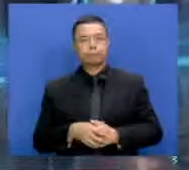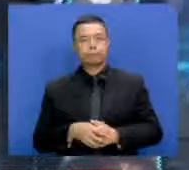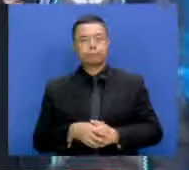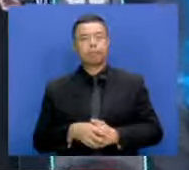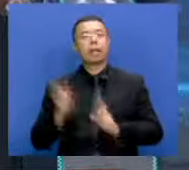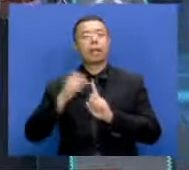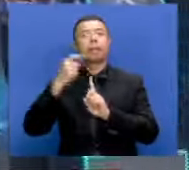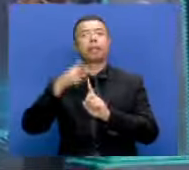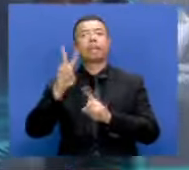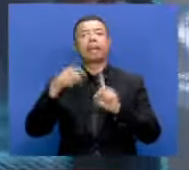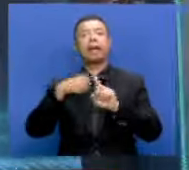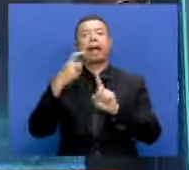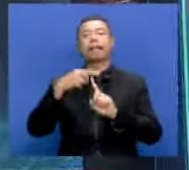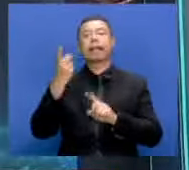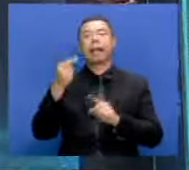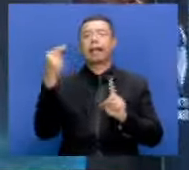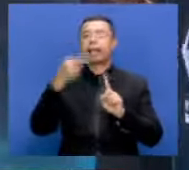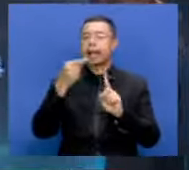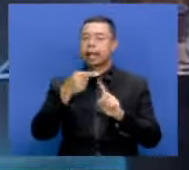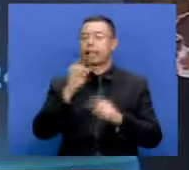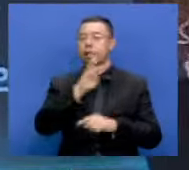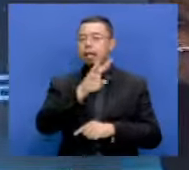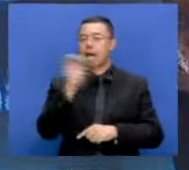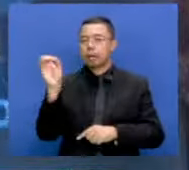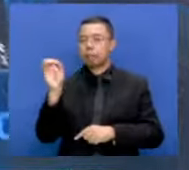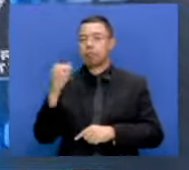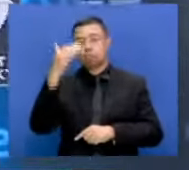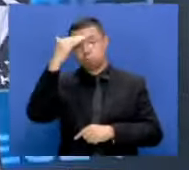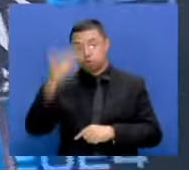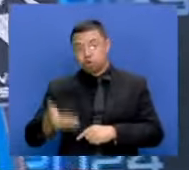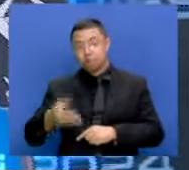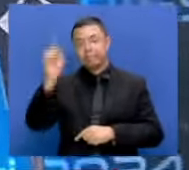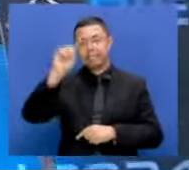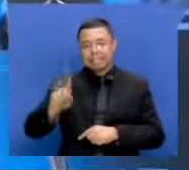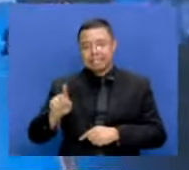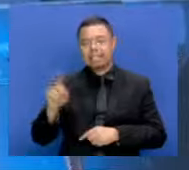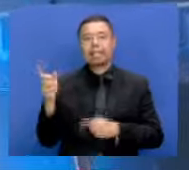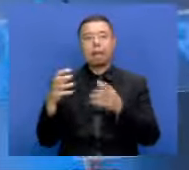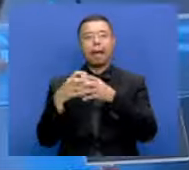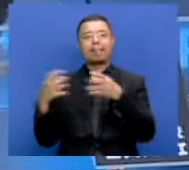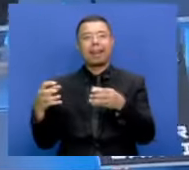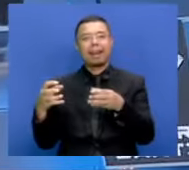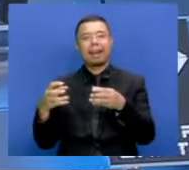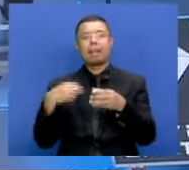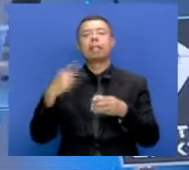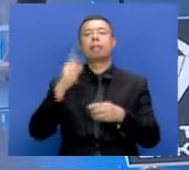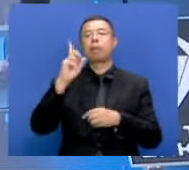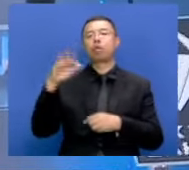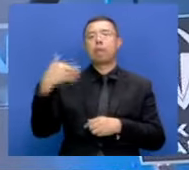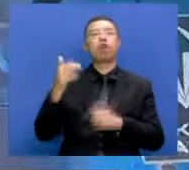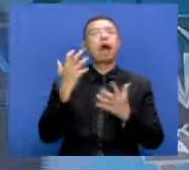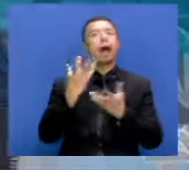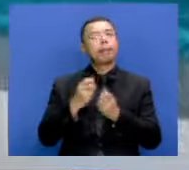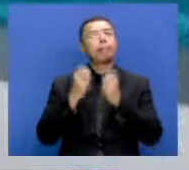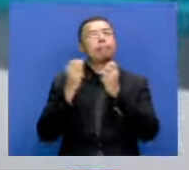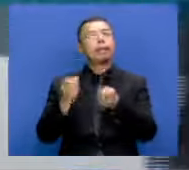Pihak PT VKTR juga menargetkan 3.000 buah bus listrik berbasis baterai tiap tahunnya dengan harapan akan